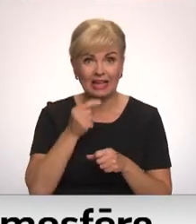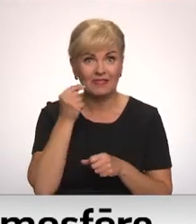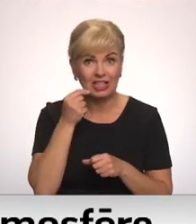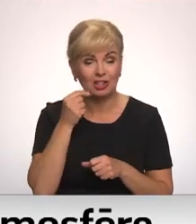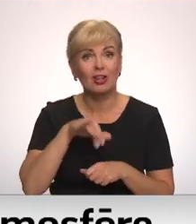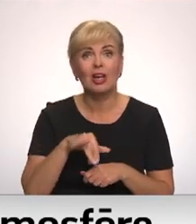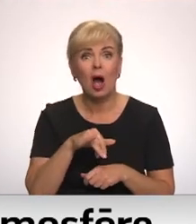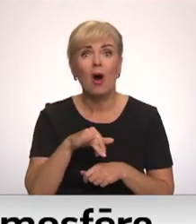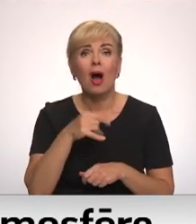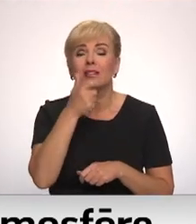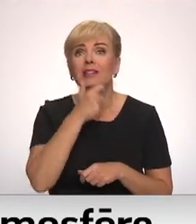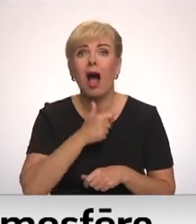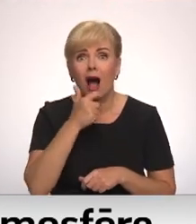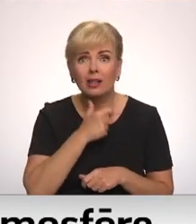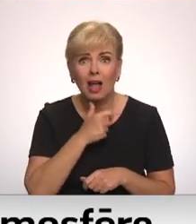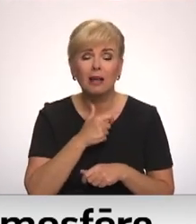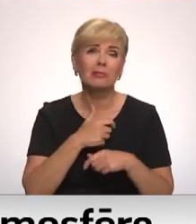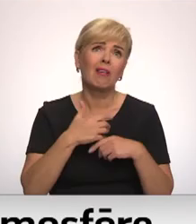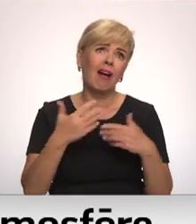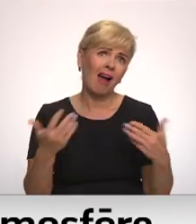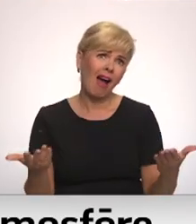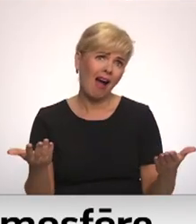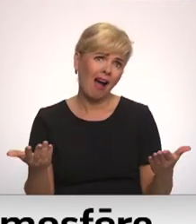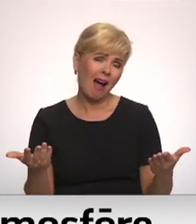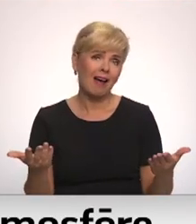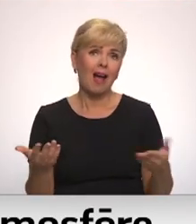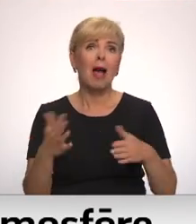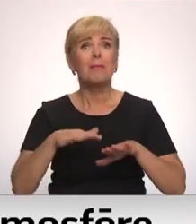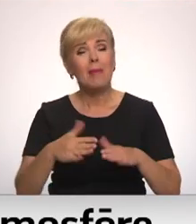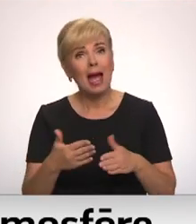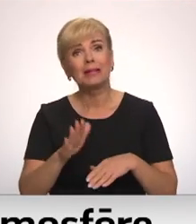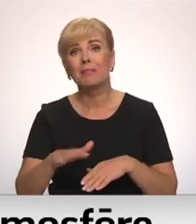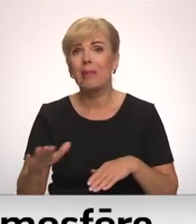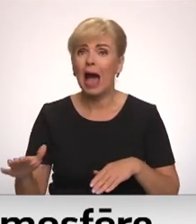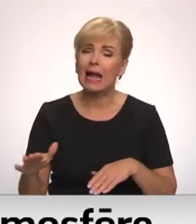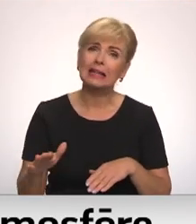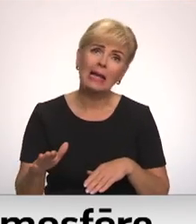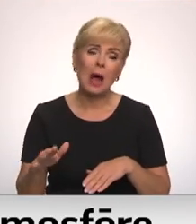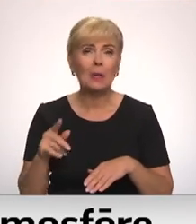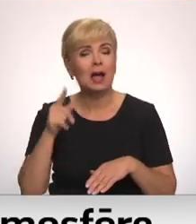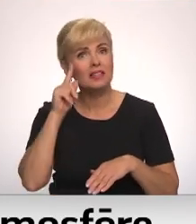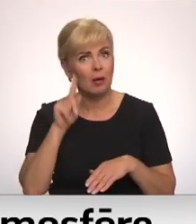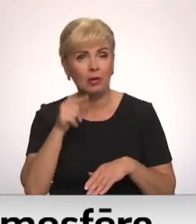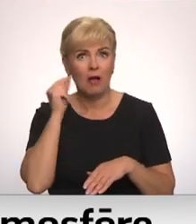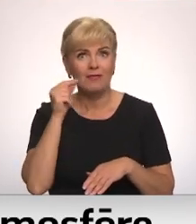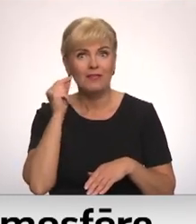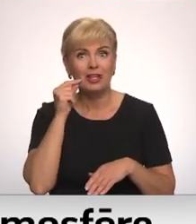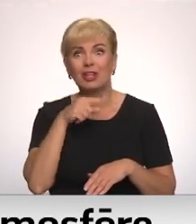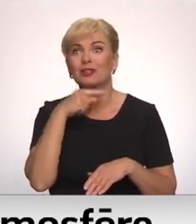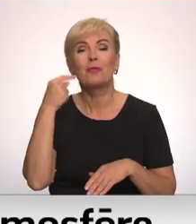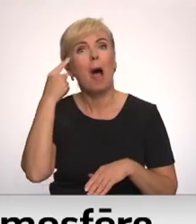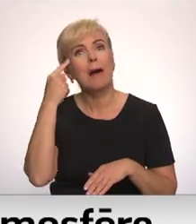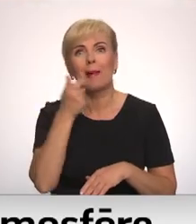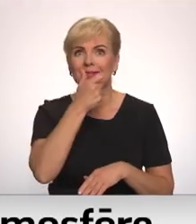Jā, saldējums un tā. Un, jā, bet nu, bērni ne, bērni kaut kas sapratīgāk, bet vīrieši skrien pie